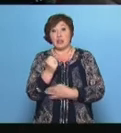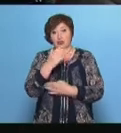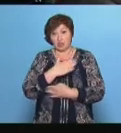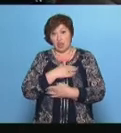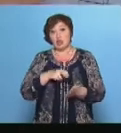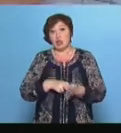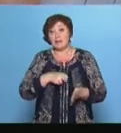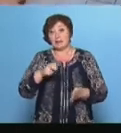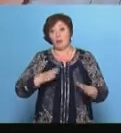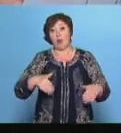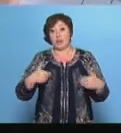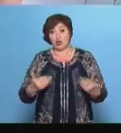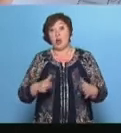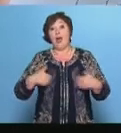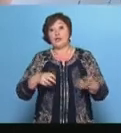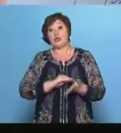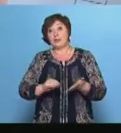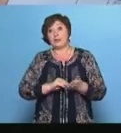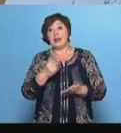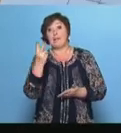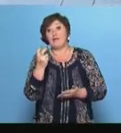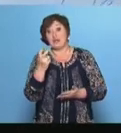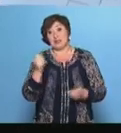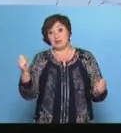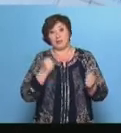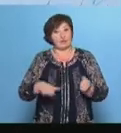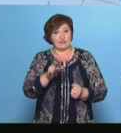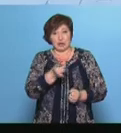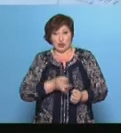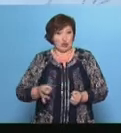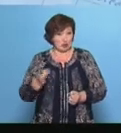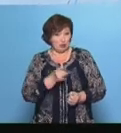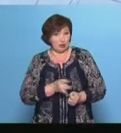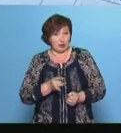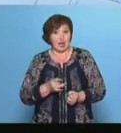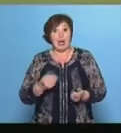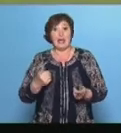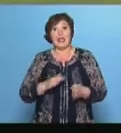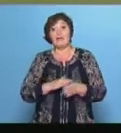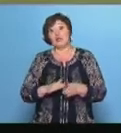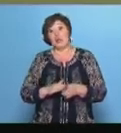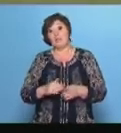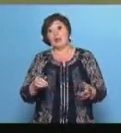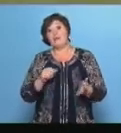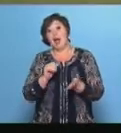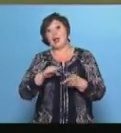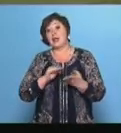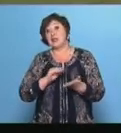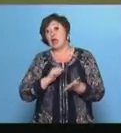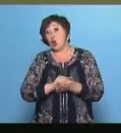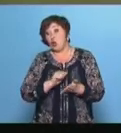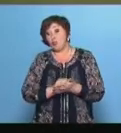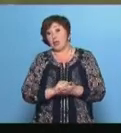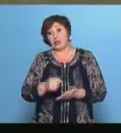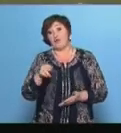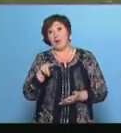письмо обращение. Обращение подписали почти 200 спортсменов со всей республики и даже лыжники с мировым именем. Пакет документов малопургинцы доставили в